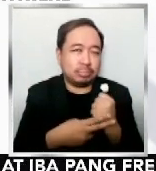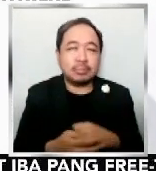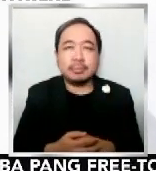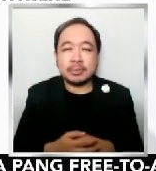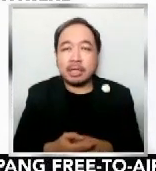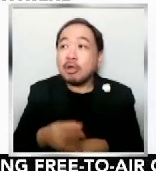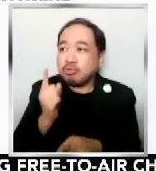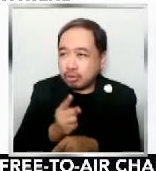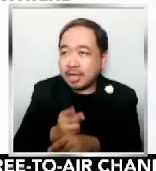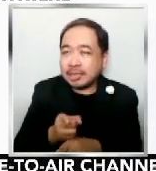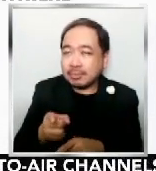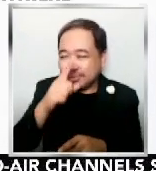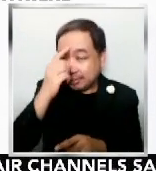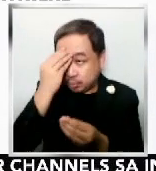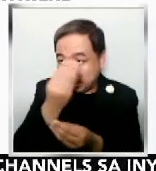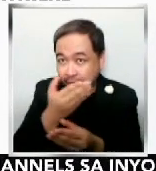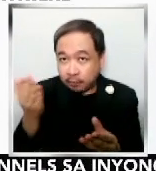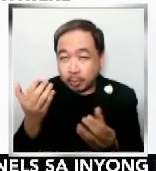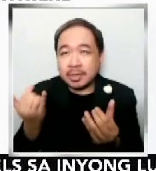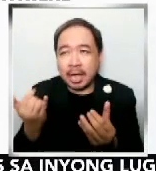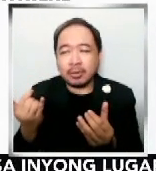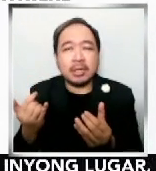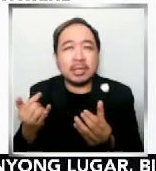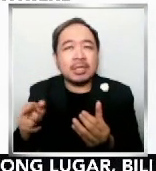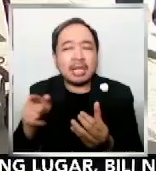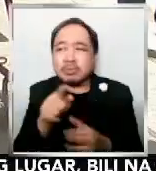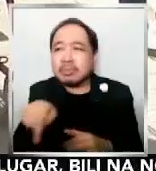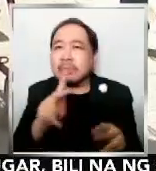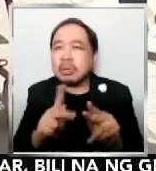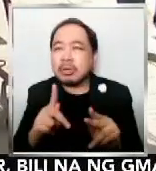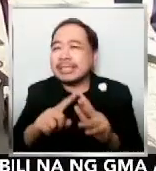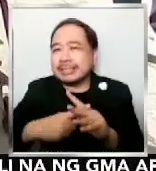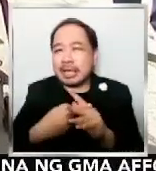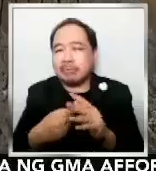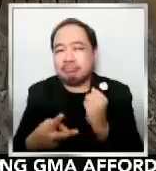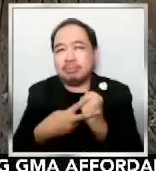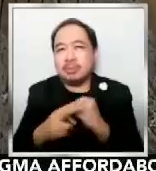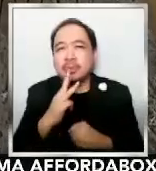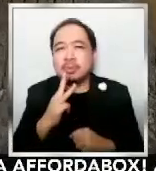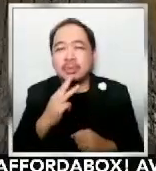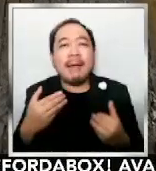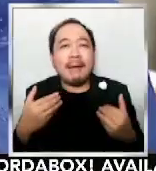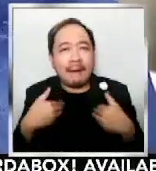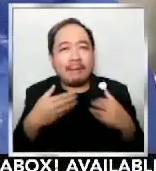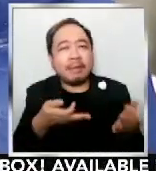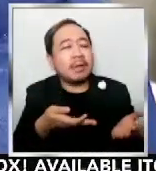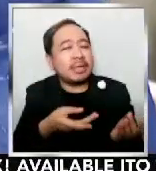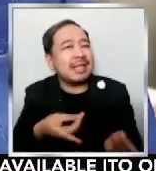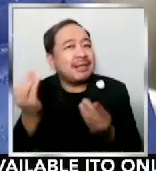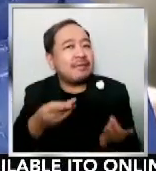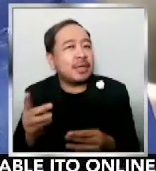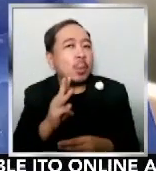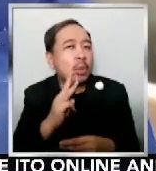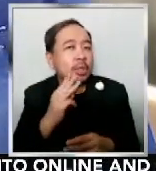repair kasi gusto po natin bigyan ng pagkakataon yung customers na mag-ipon muna. May mobile water tankers naman daw ang Maynilad na magde-deliver